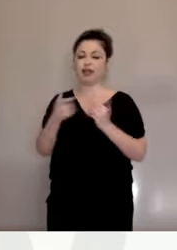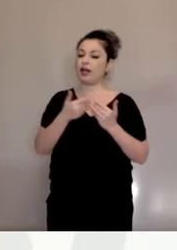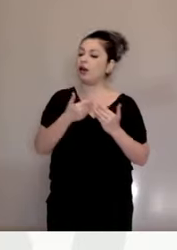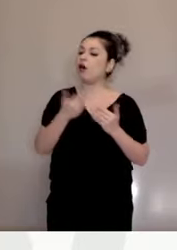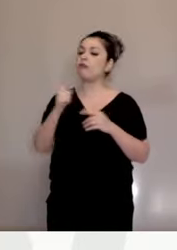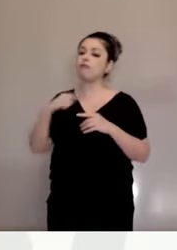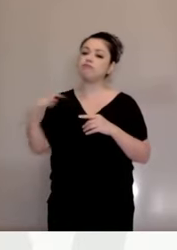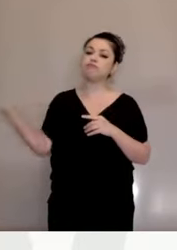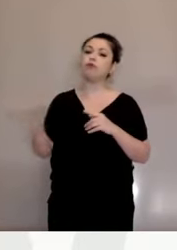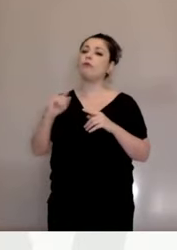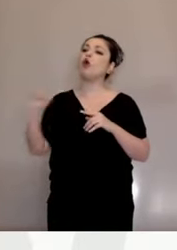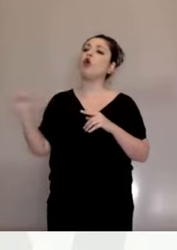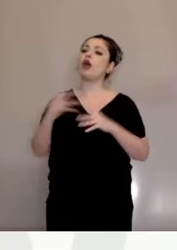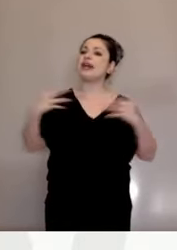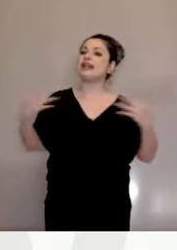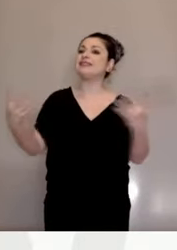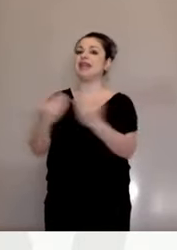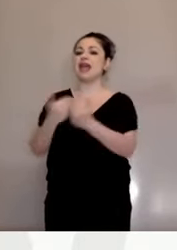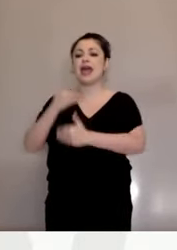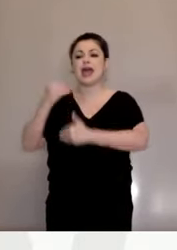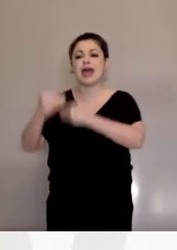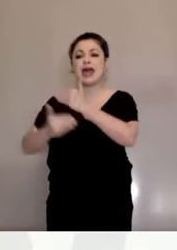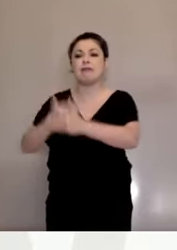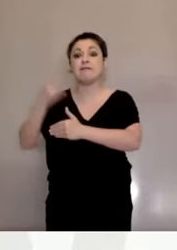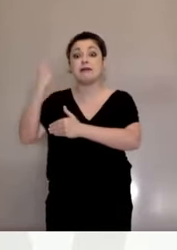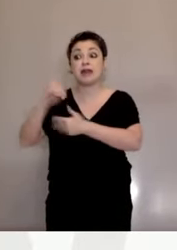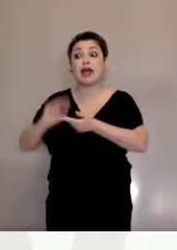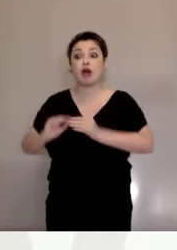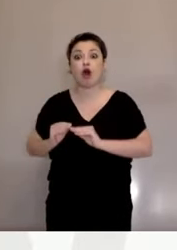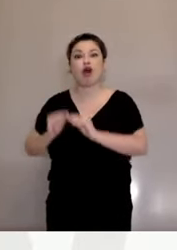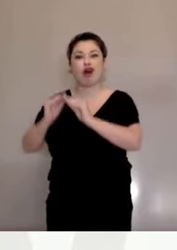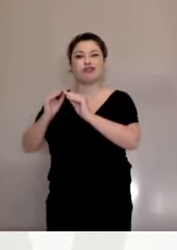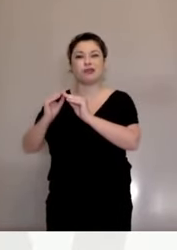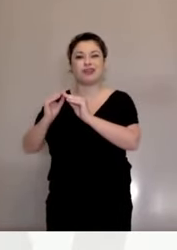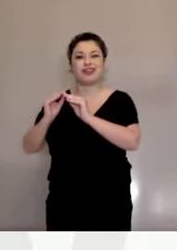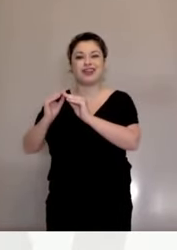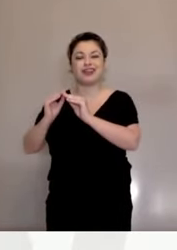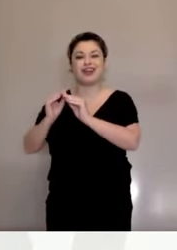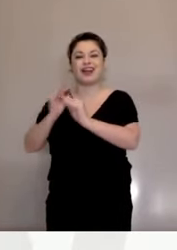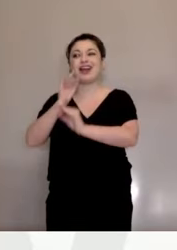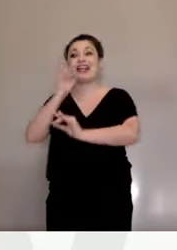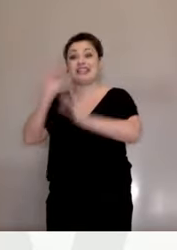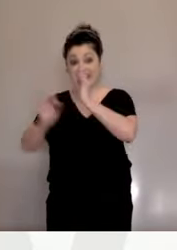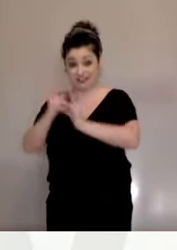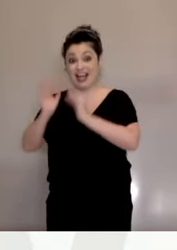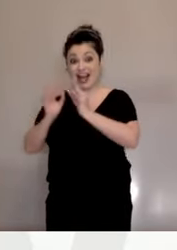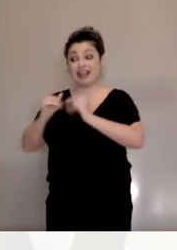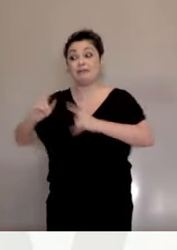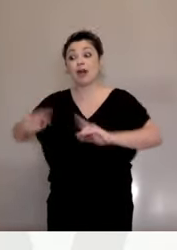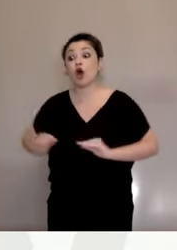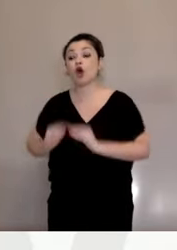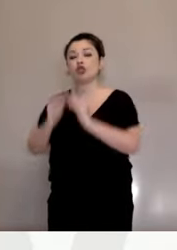per fare la possibilità di aprire senso